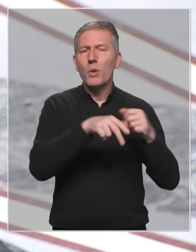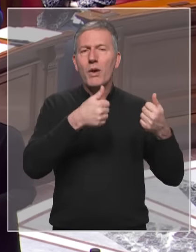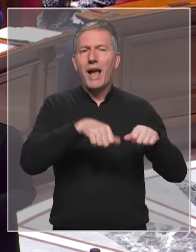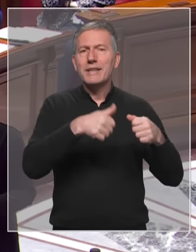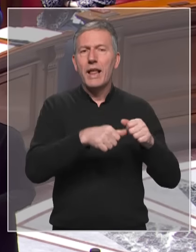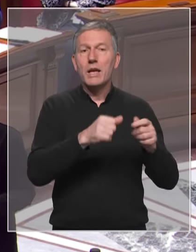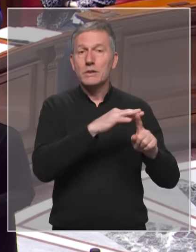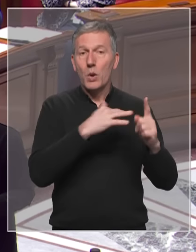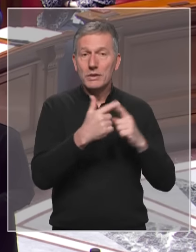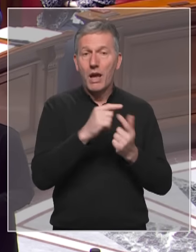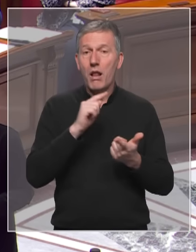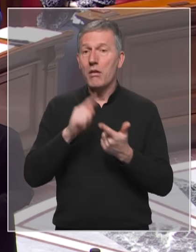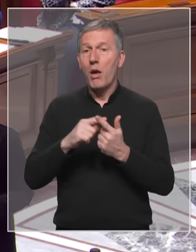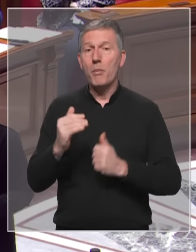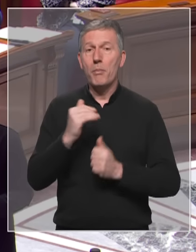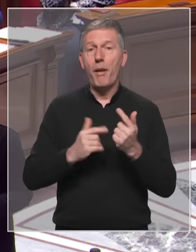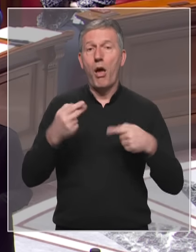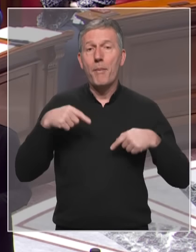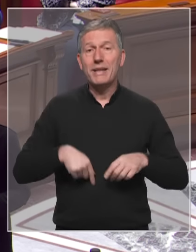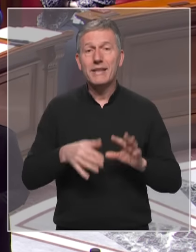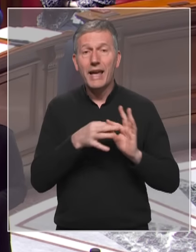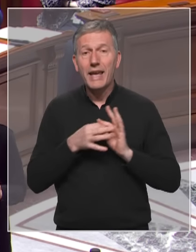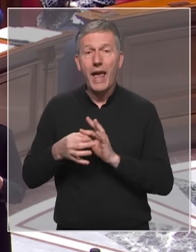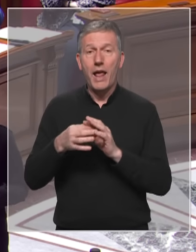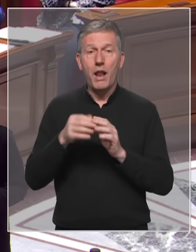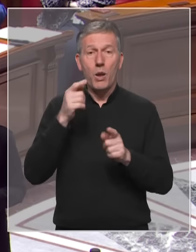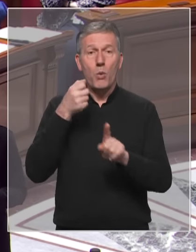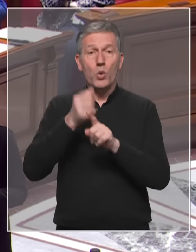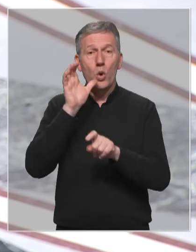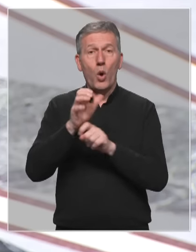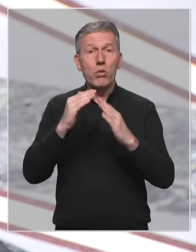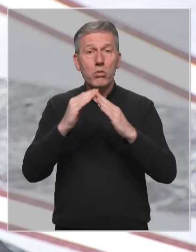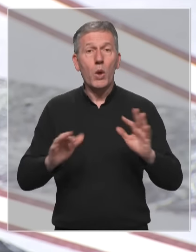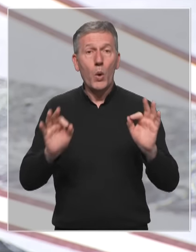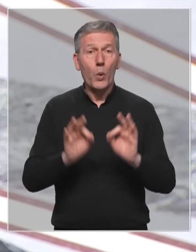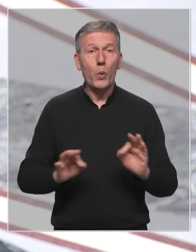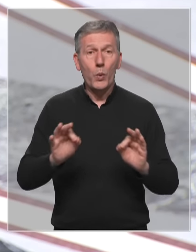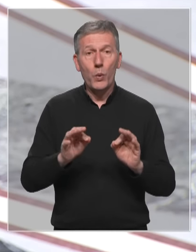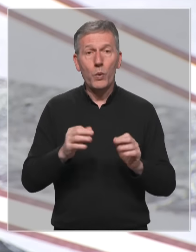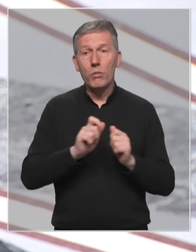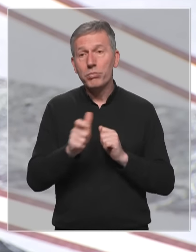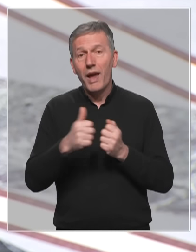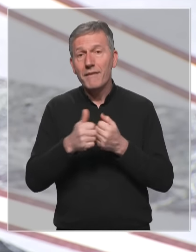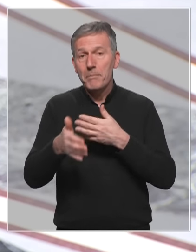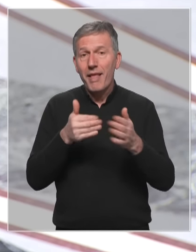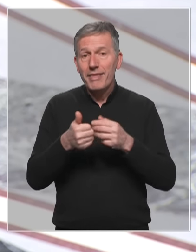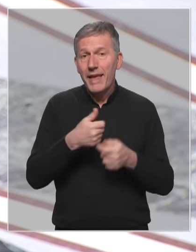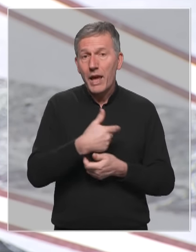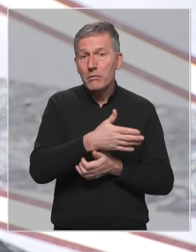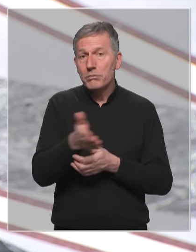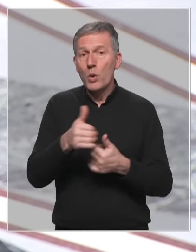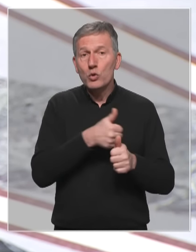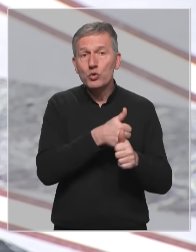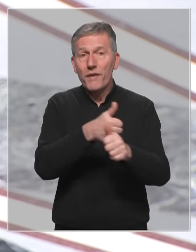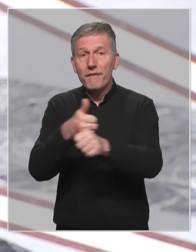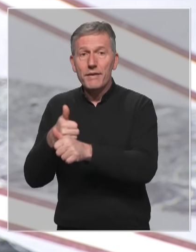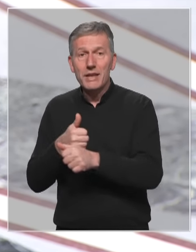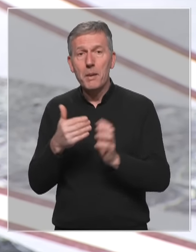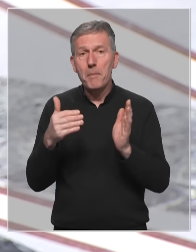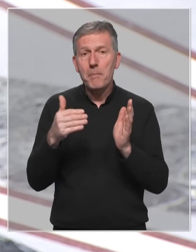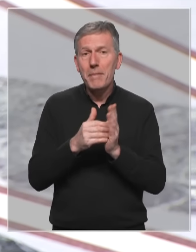plan interministériel sur la lutte contre le sans-abrisme et sa déclinaison dans les métiers en tension avec l'objectif d'accompagner au moins